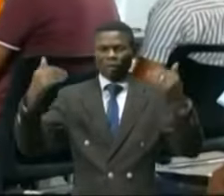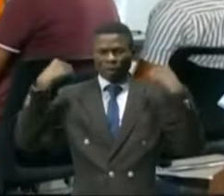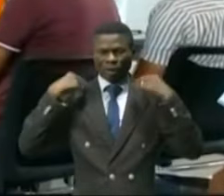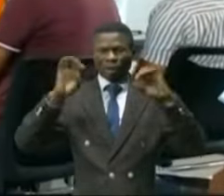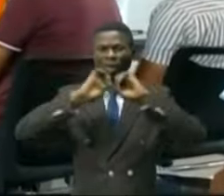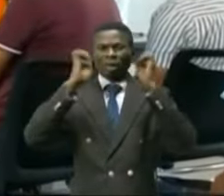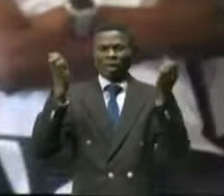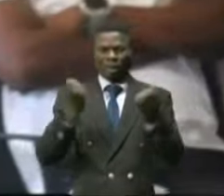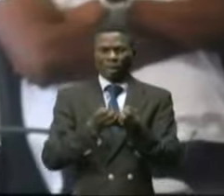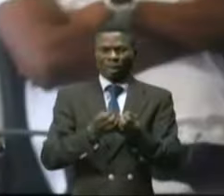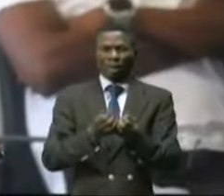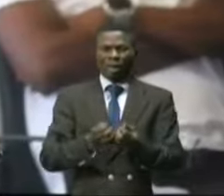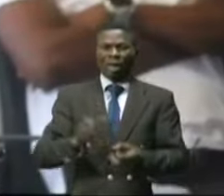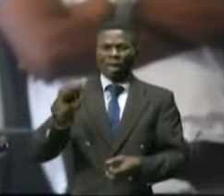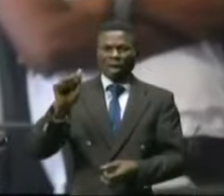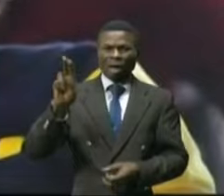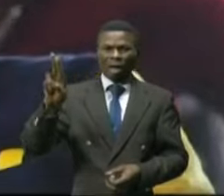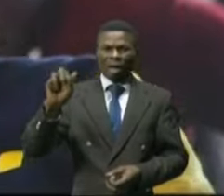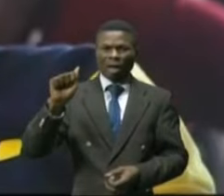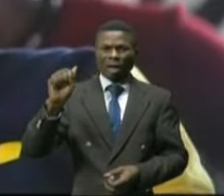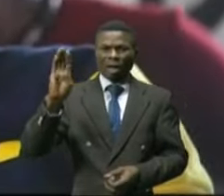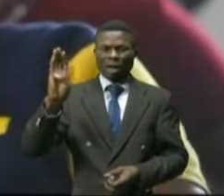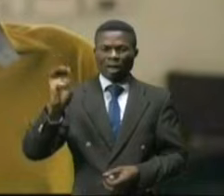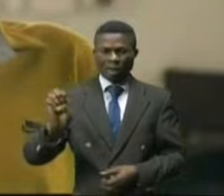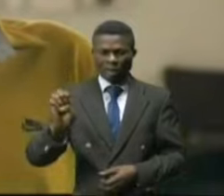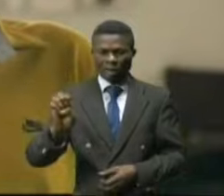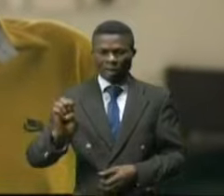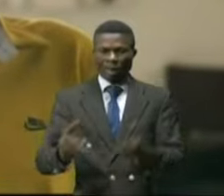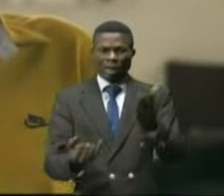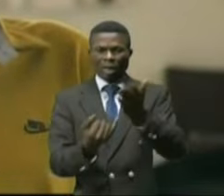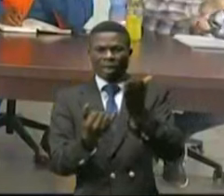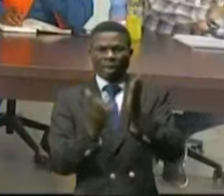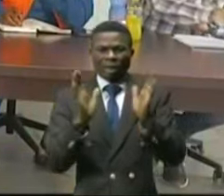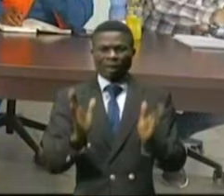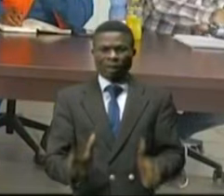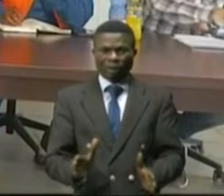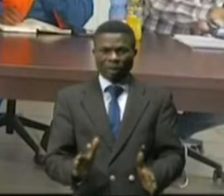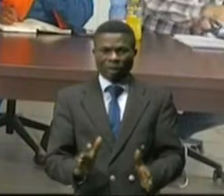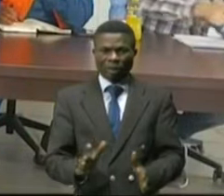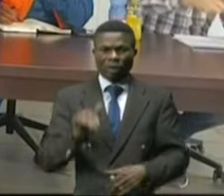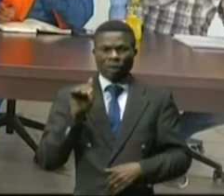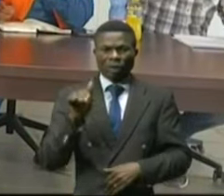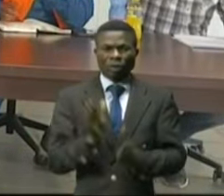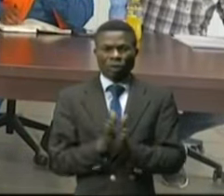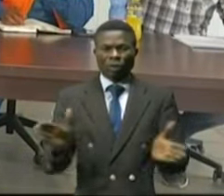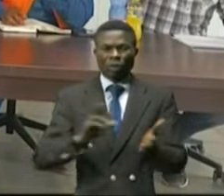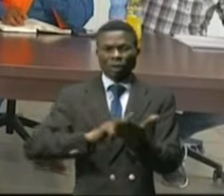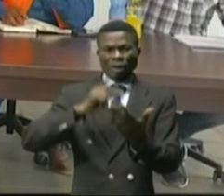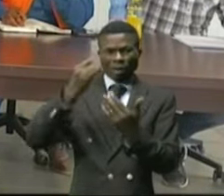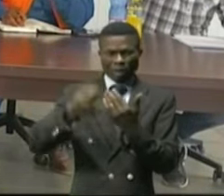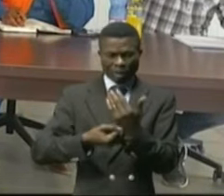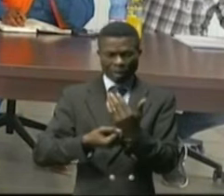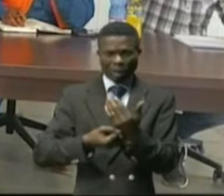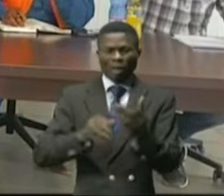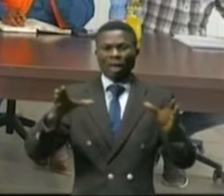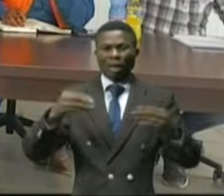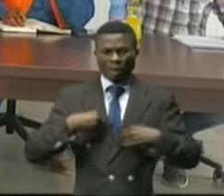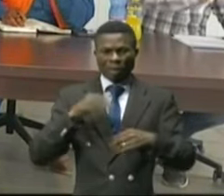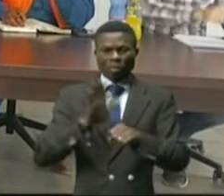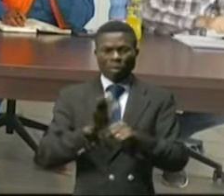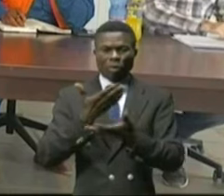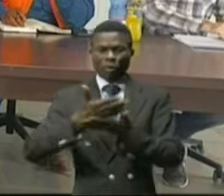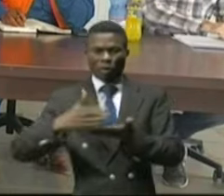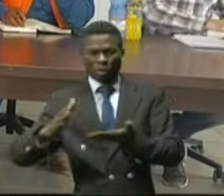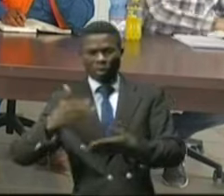l'entreprise Arab Contractors, sous les auspices de l'ingénieur Mohamed Fayal, directeur de ce projet, affirment que plusieurs étapes